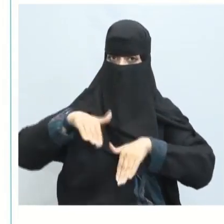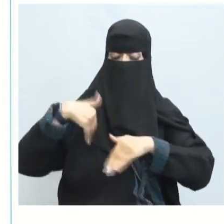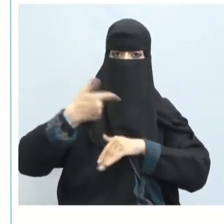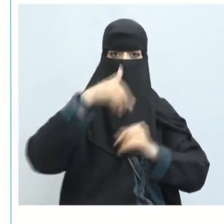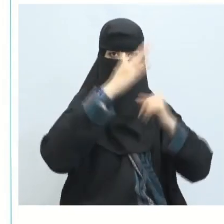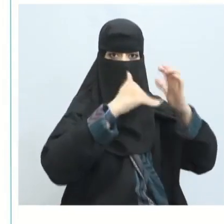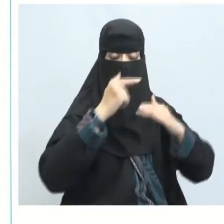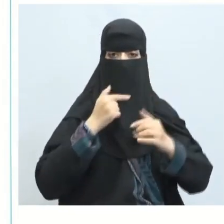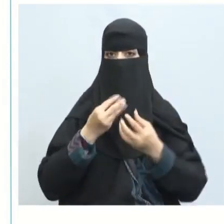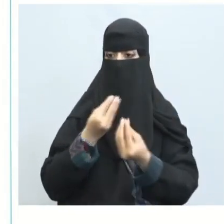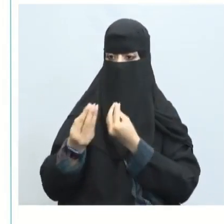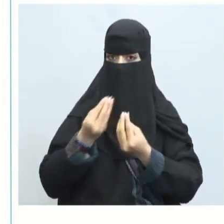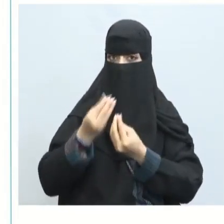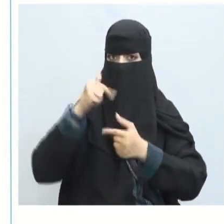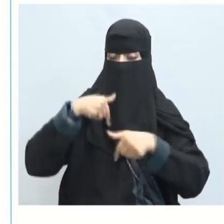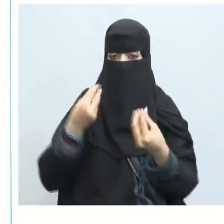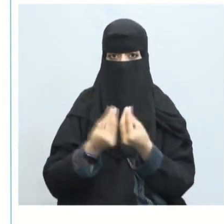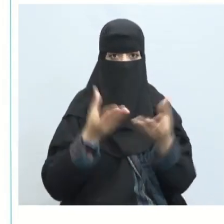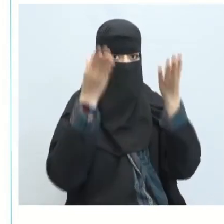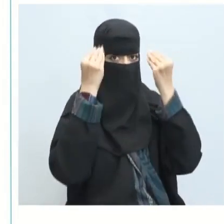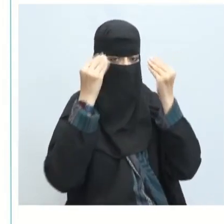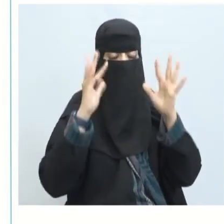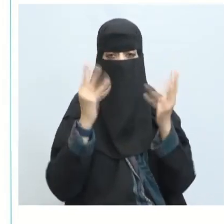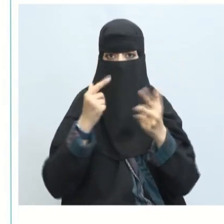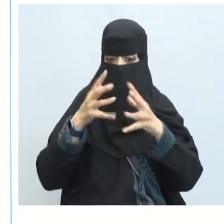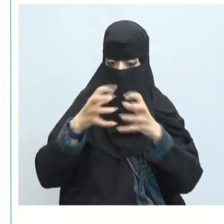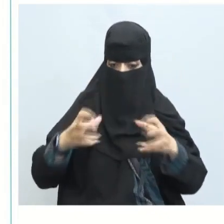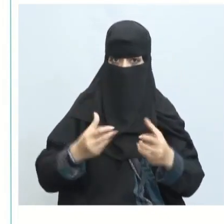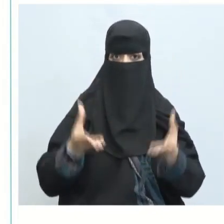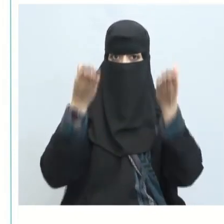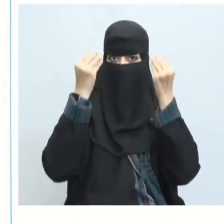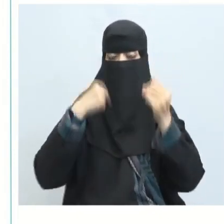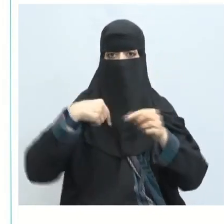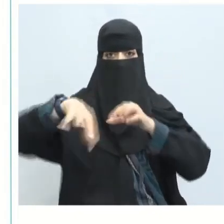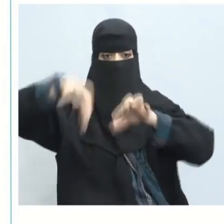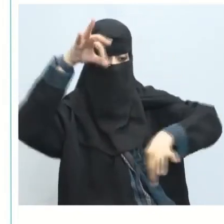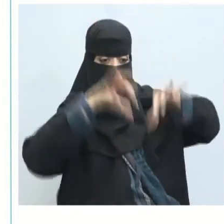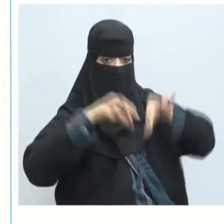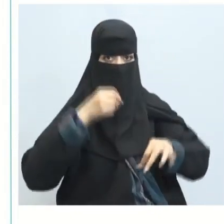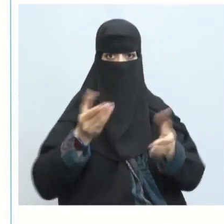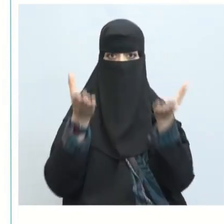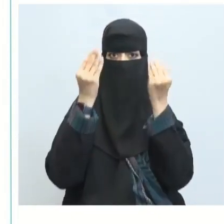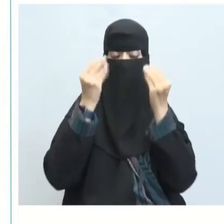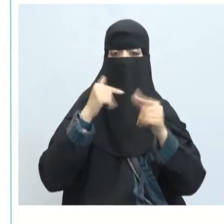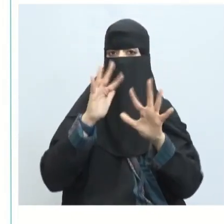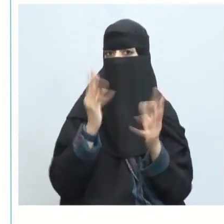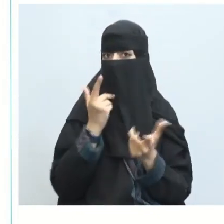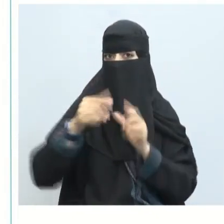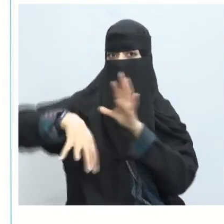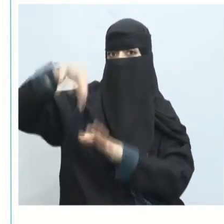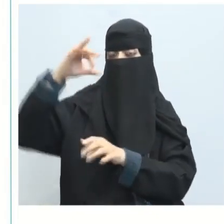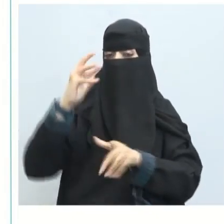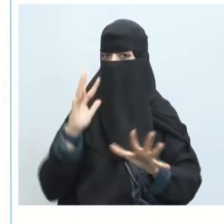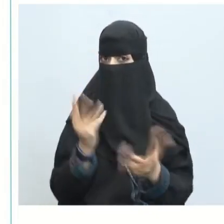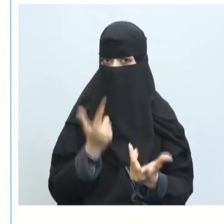مهاره التعامل مع البيانات وايضا تحليل هذه البيانات واستخراج المعلومات منها ثم بعد